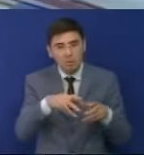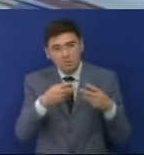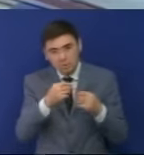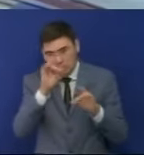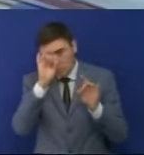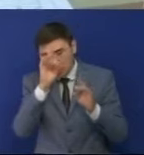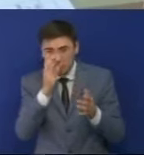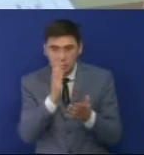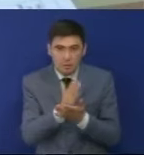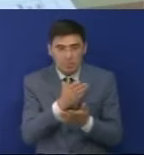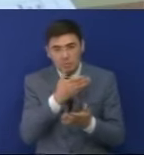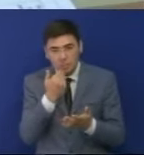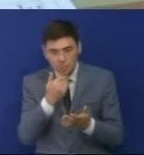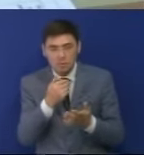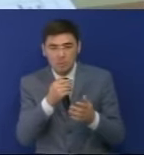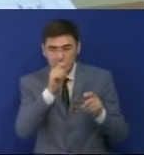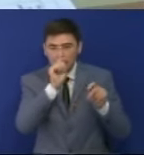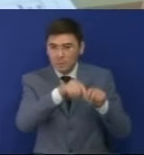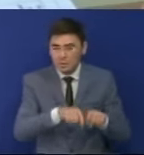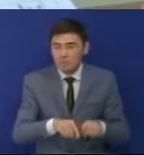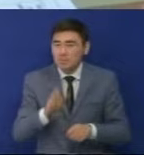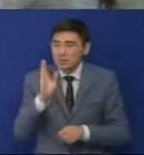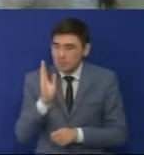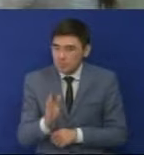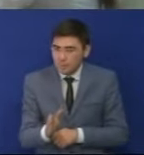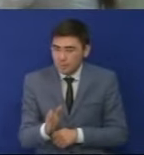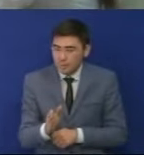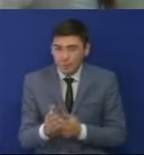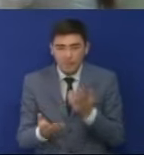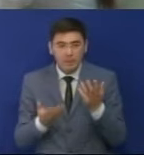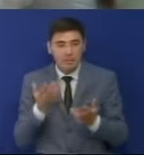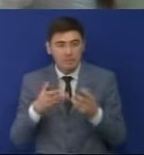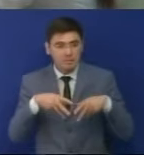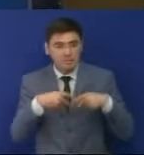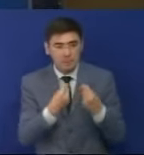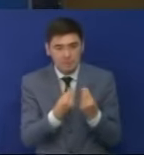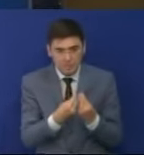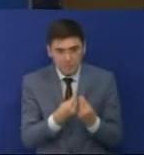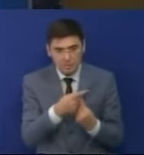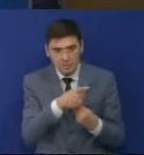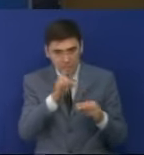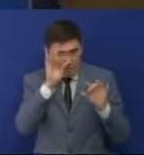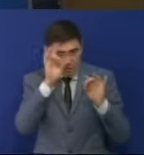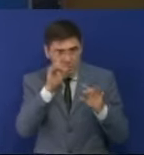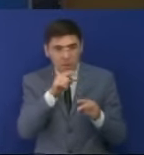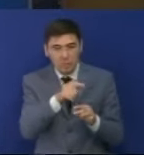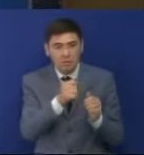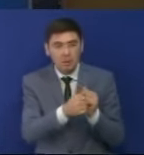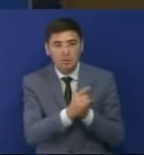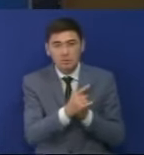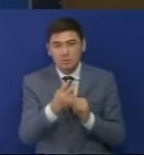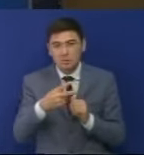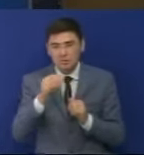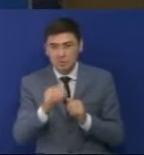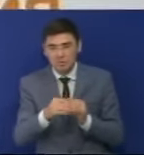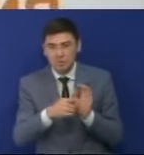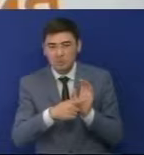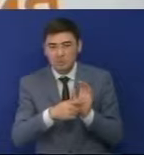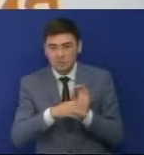кедейшілік шегінде екенін растайтын болады. Ең бастысы, егер қазір аз қамтылған отбасыларға әрбір балаға 20 700 теңгеден,